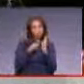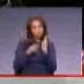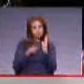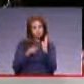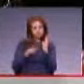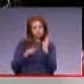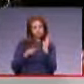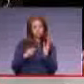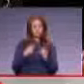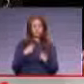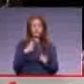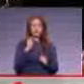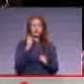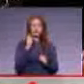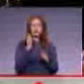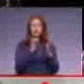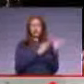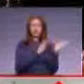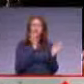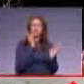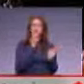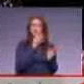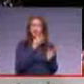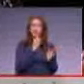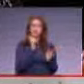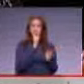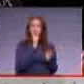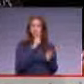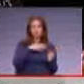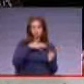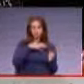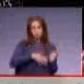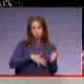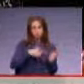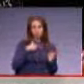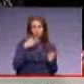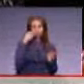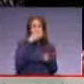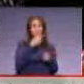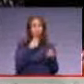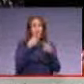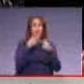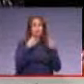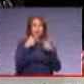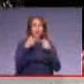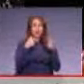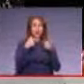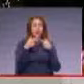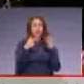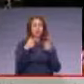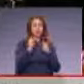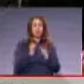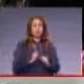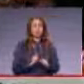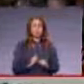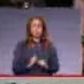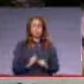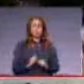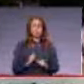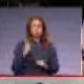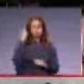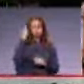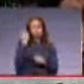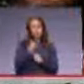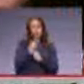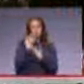الشيخه لما رحت لها في البيت، اللي هي مدام عايده عبد العزيز، وبعدين قلت لها هي دي الدوله الجديده يا اخي؟